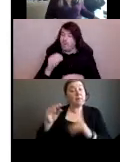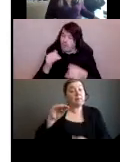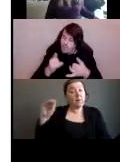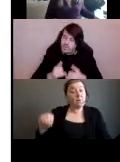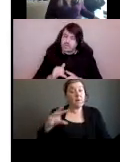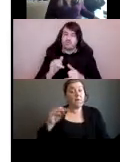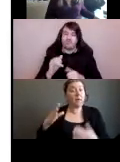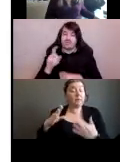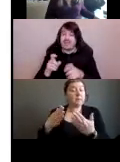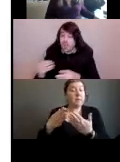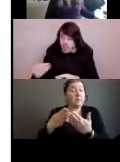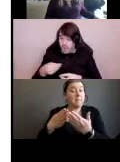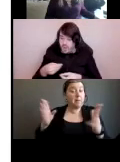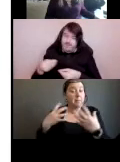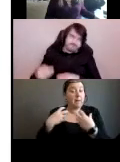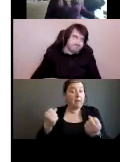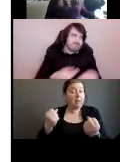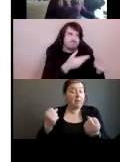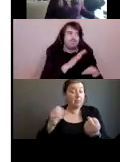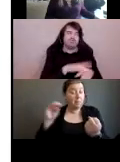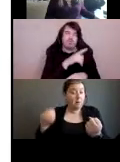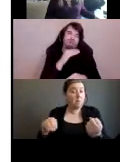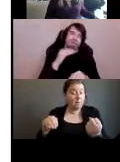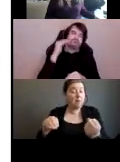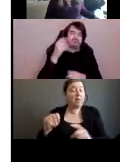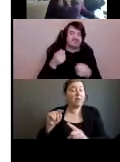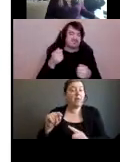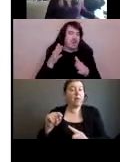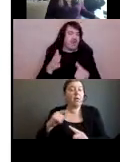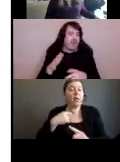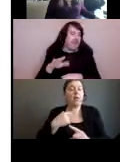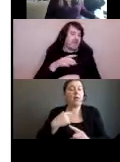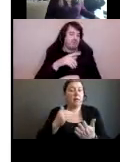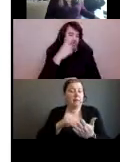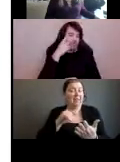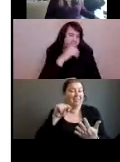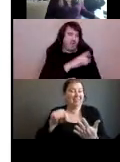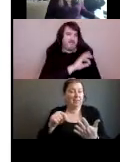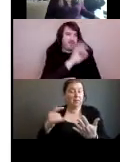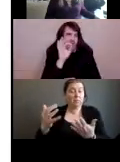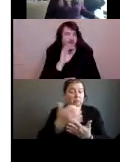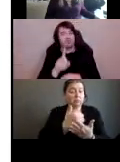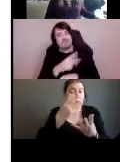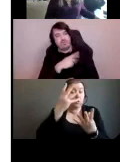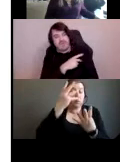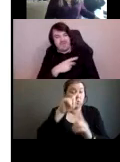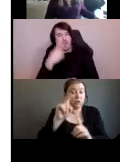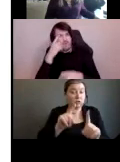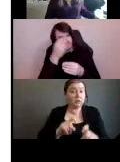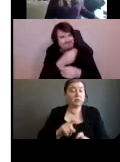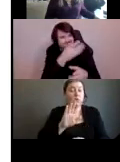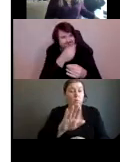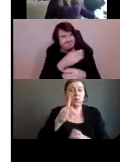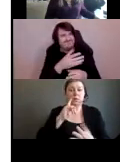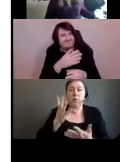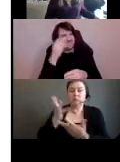ces questions à l'attention des dirigeants du gouvernement provincial pour mieux les informer et répondre aux inquiétudes afin que le